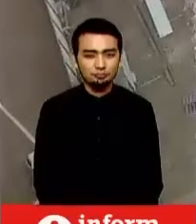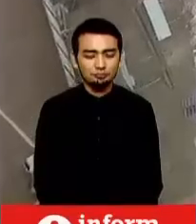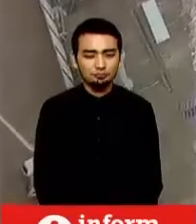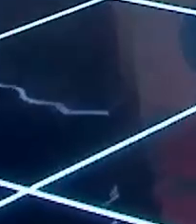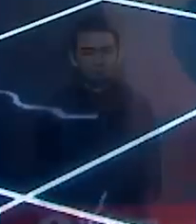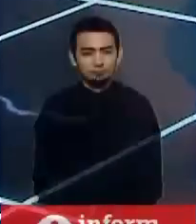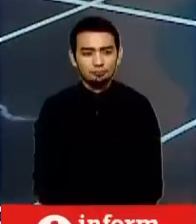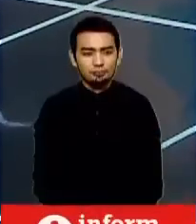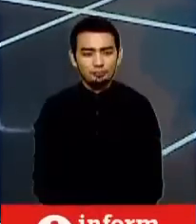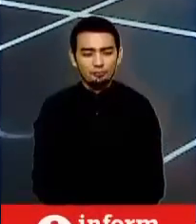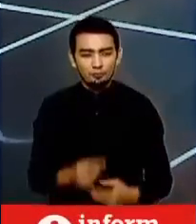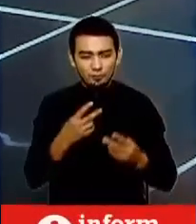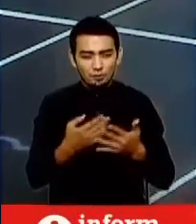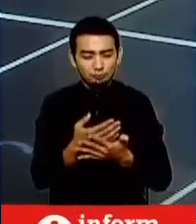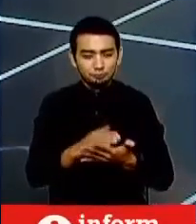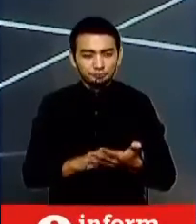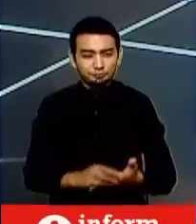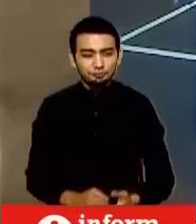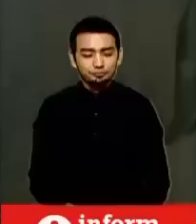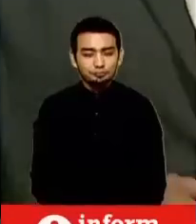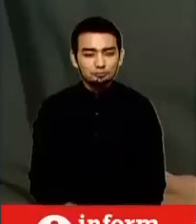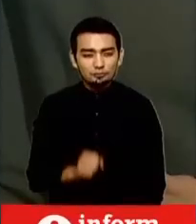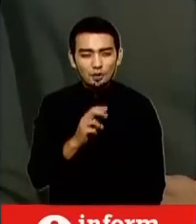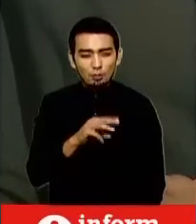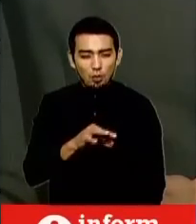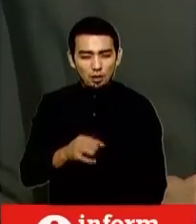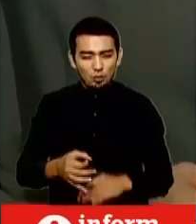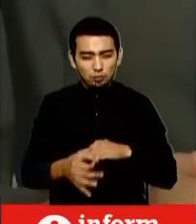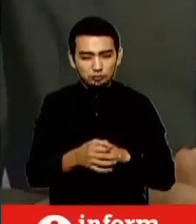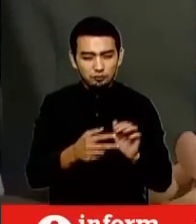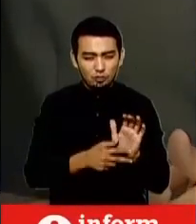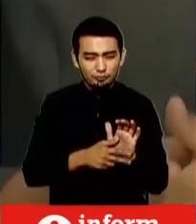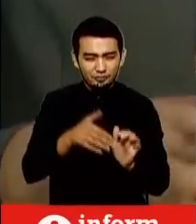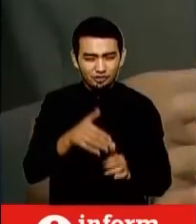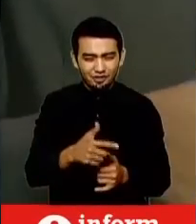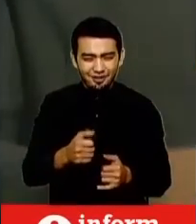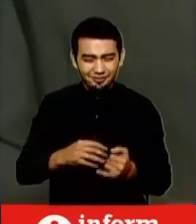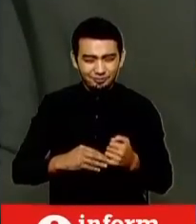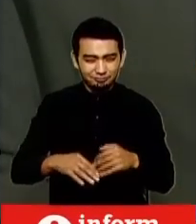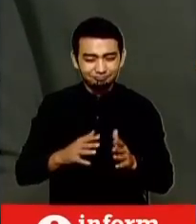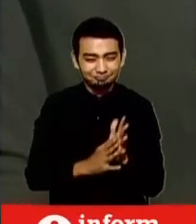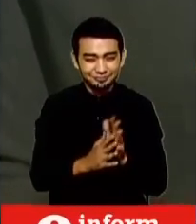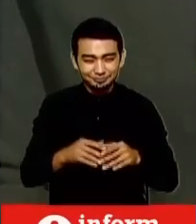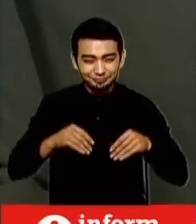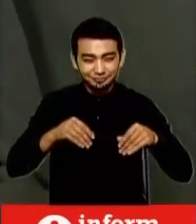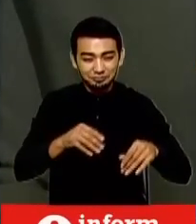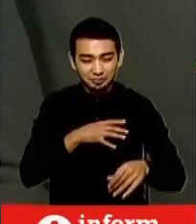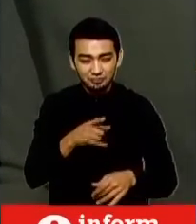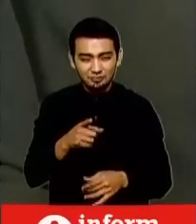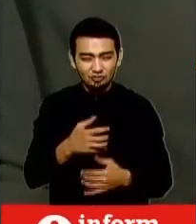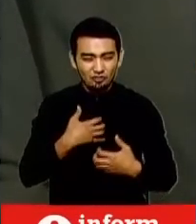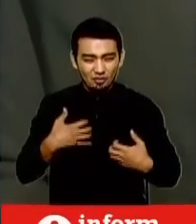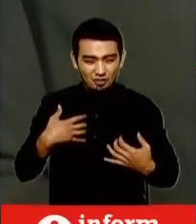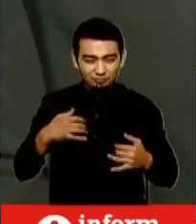Алматы облысы. Назарларыңызда Информ Бюро. Ақмыл облысында 80 мың гектар егістік алқабын ақбөкендер таптап тастаған.